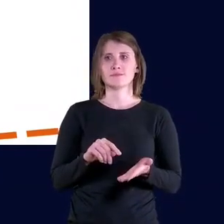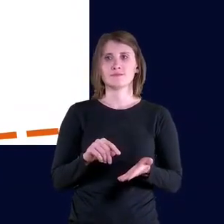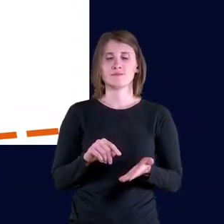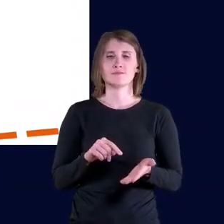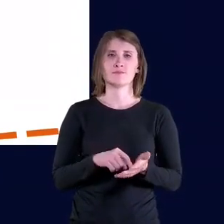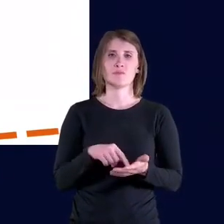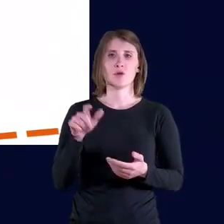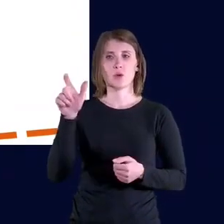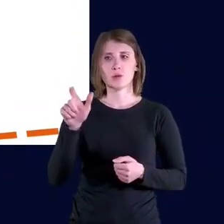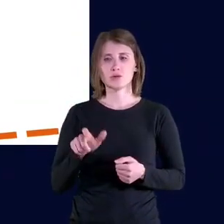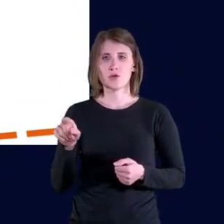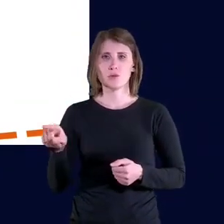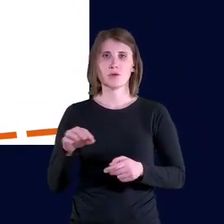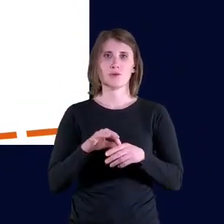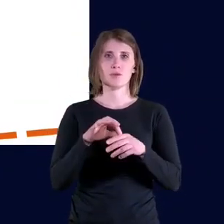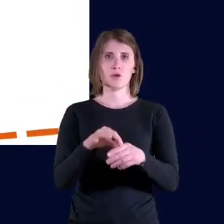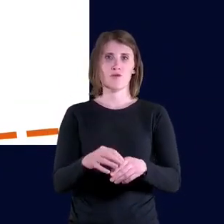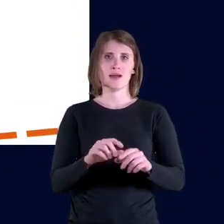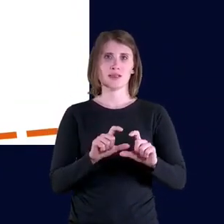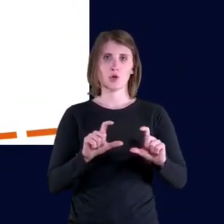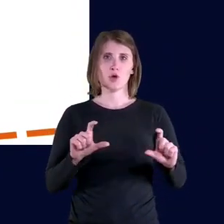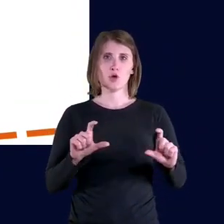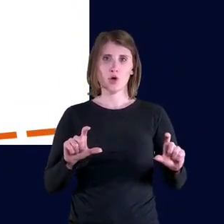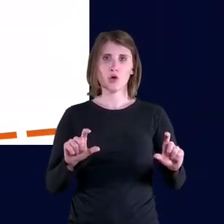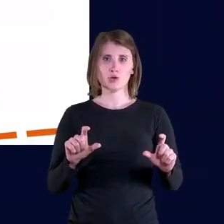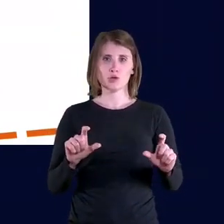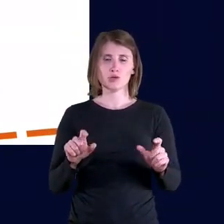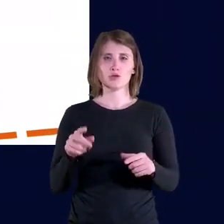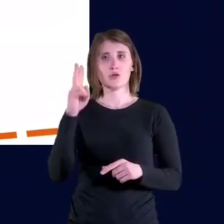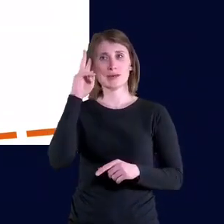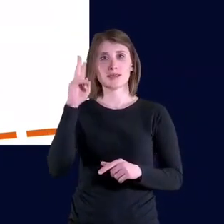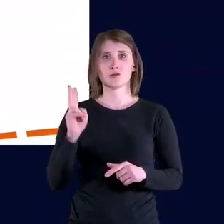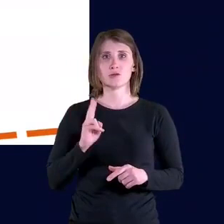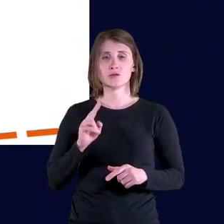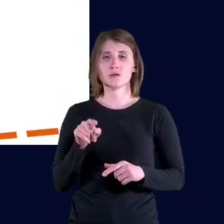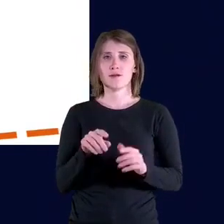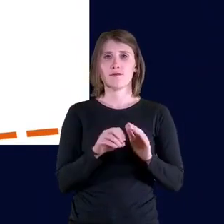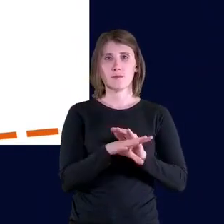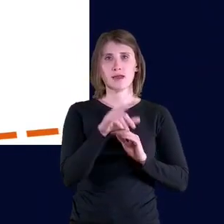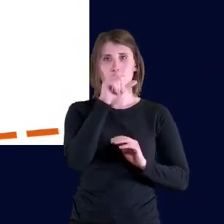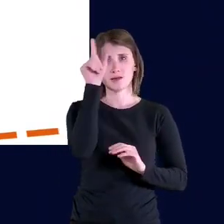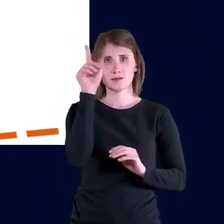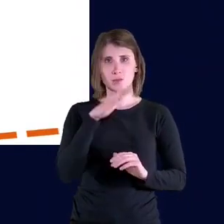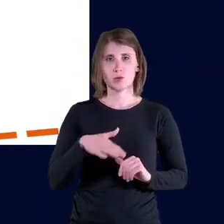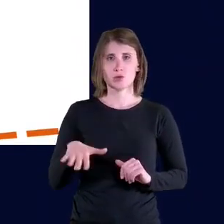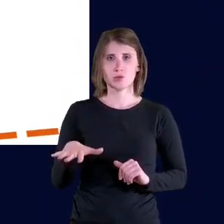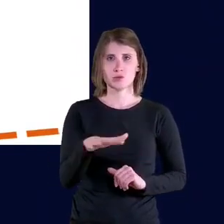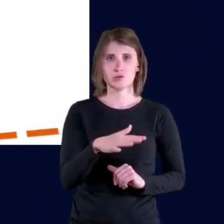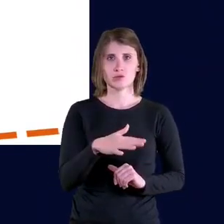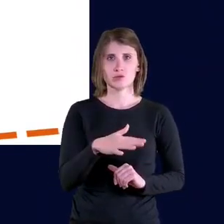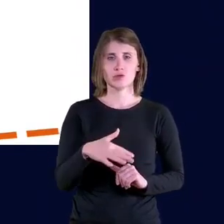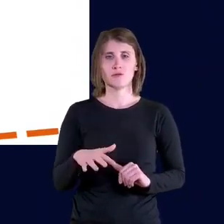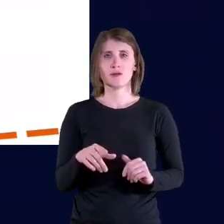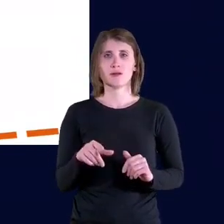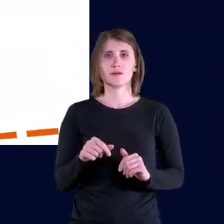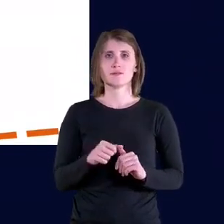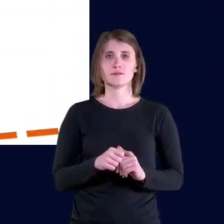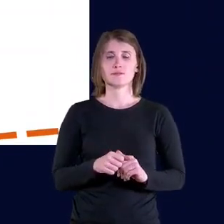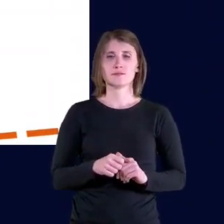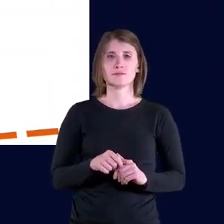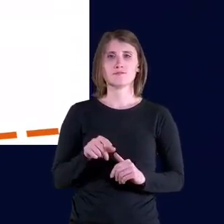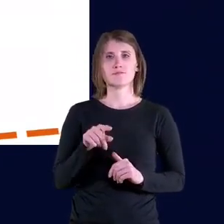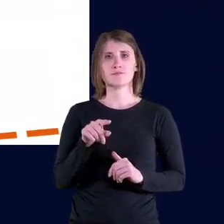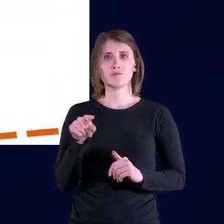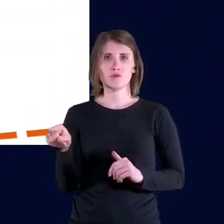osoby prowadzące konta uczucia martw mediach społecznościowych pół